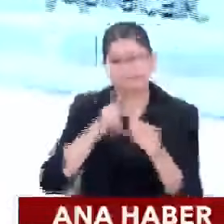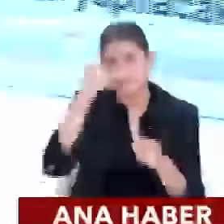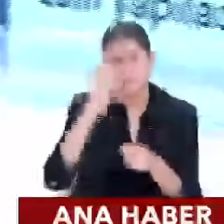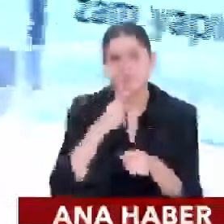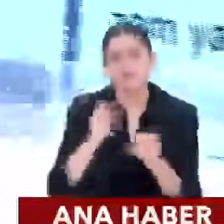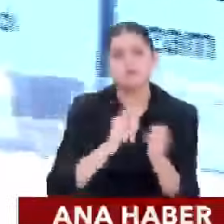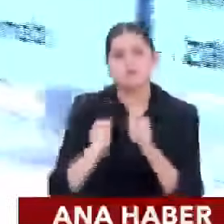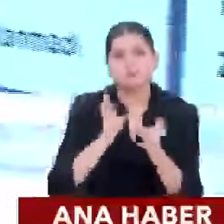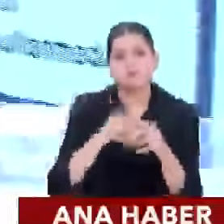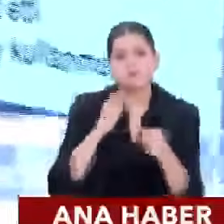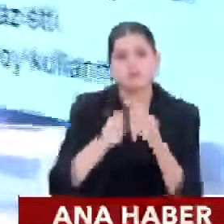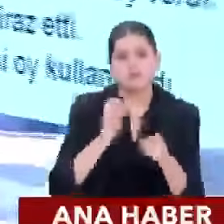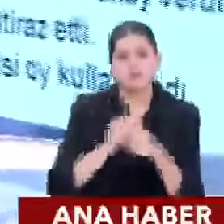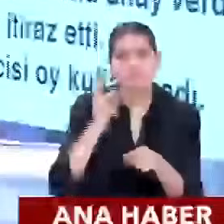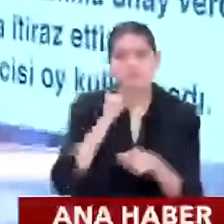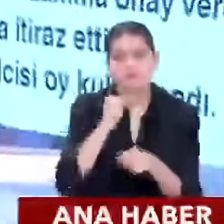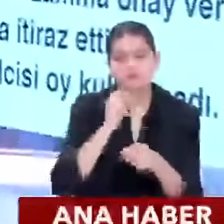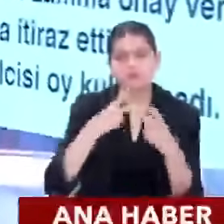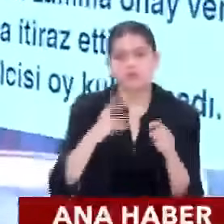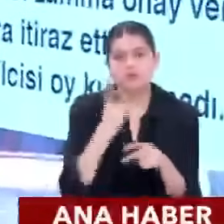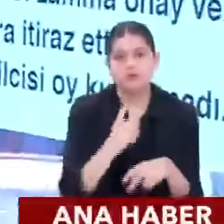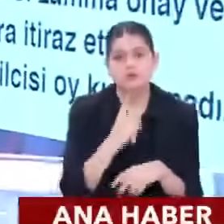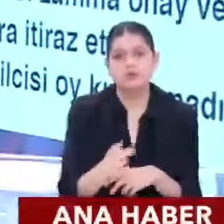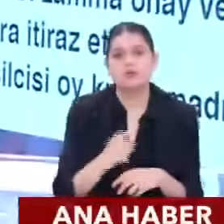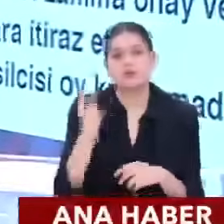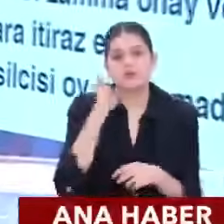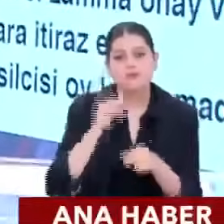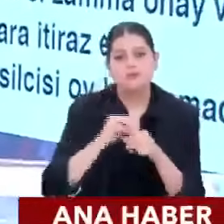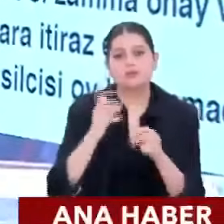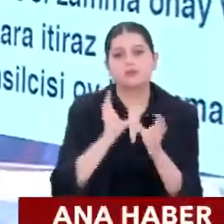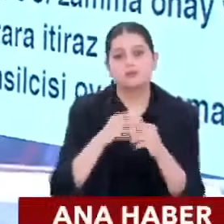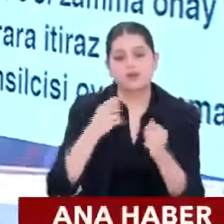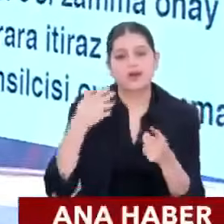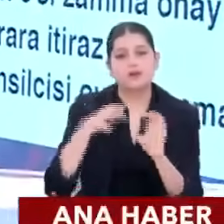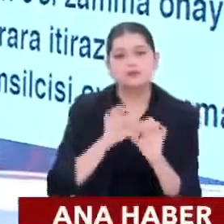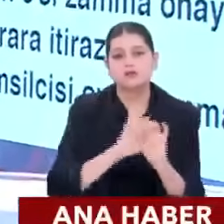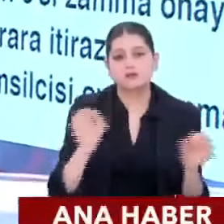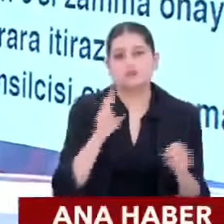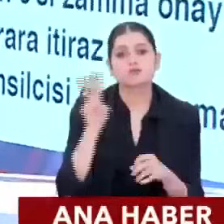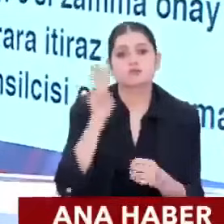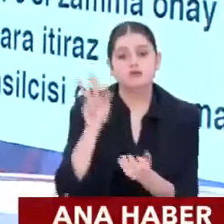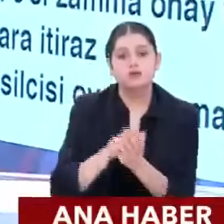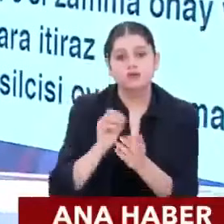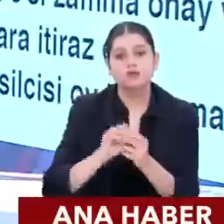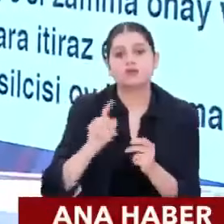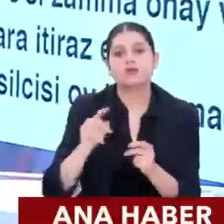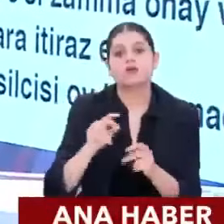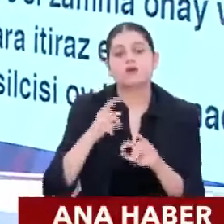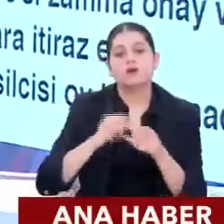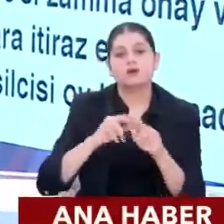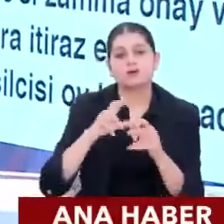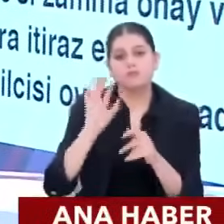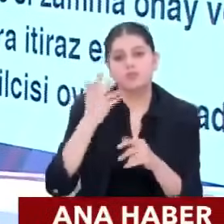belli olur Toplu sözleşme görüşmeleri bir Ağustos'ta başlamıştı hükümet ve sendikalar anlaşamadı Son kararı hakem heyeti verdi